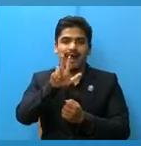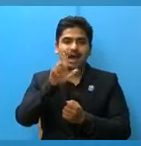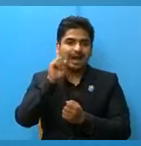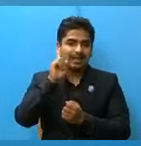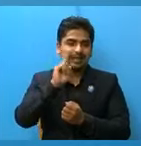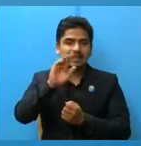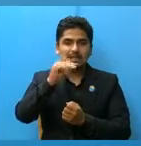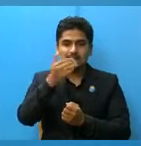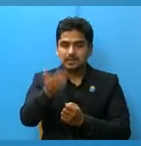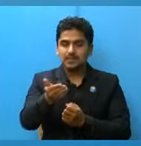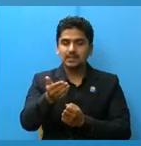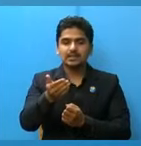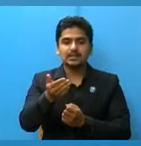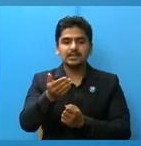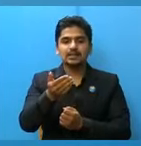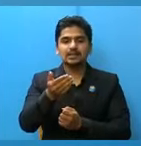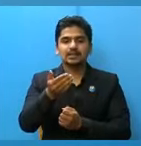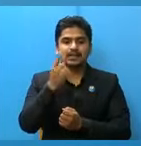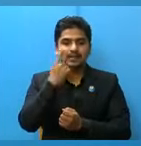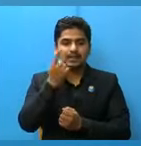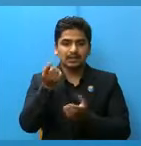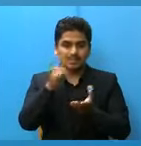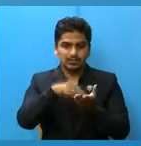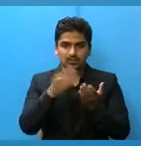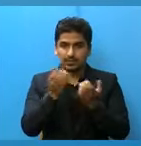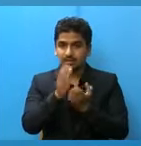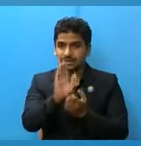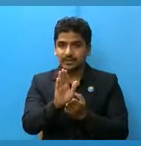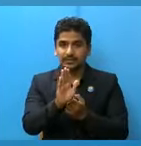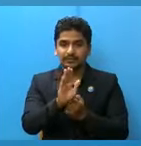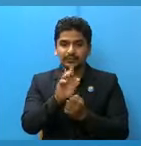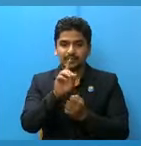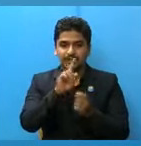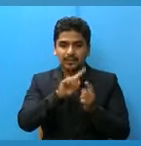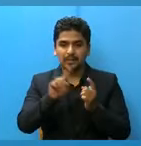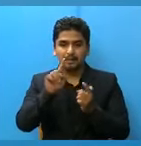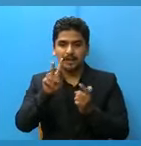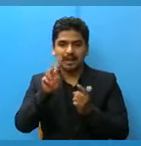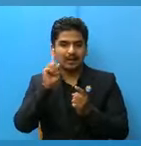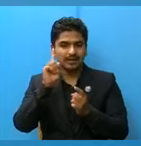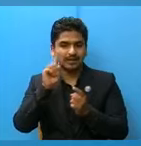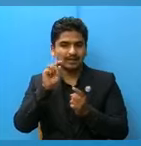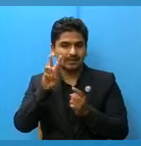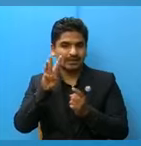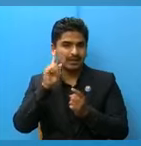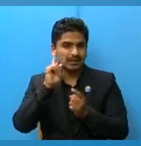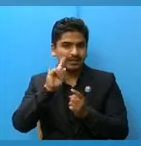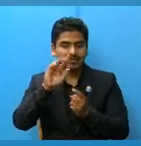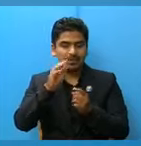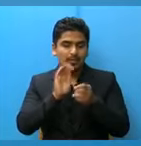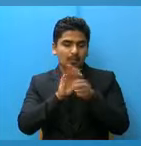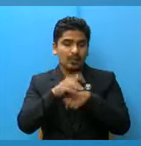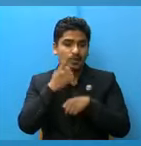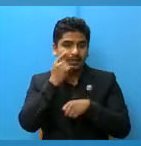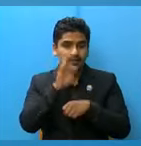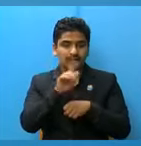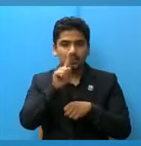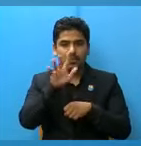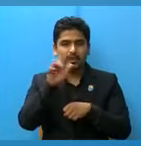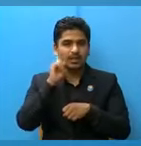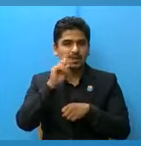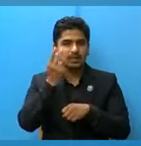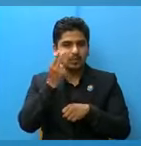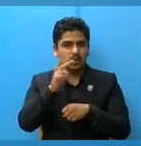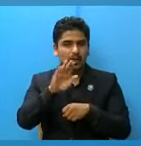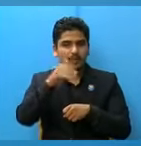पची देखिना थाल चा रहा बारत त्यरा दिन मां अधिकतम देखिन चा रहा पंद्र दिन